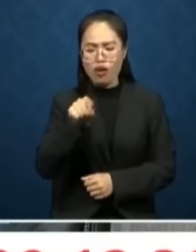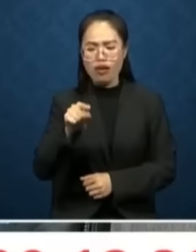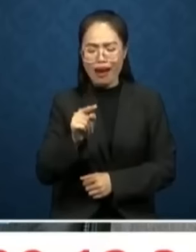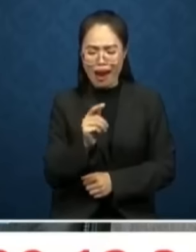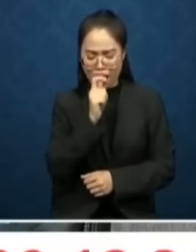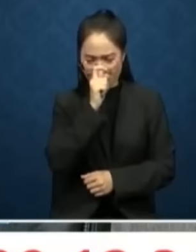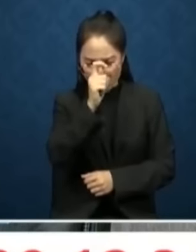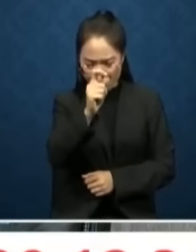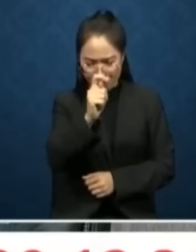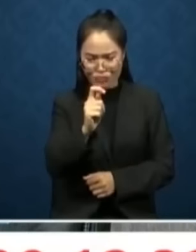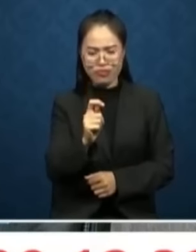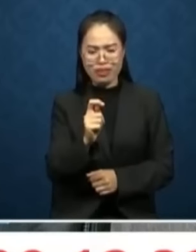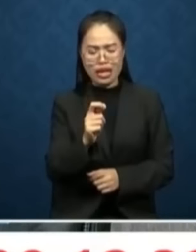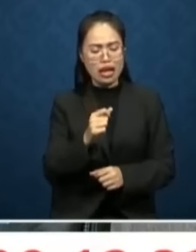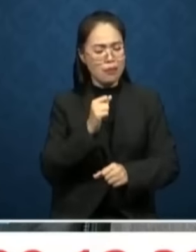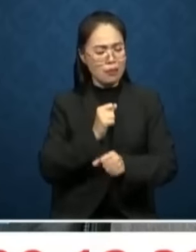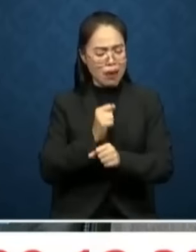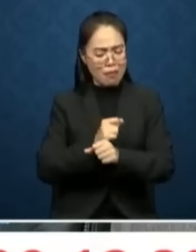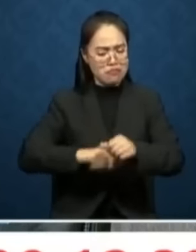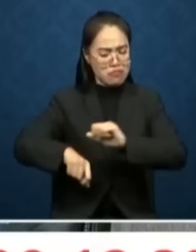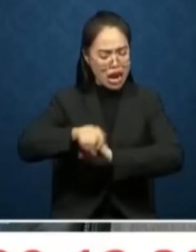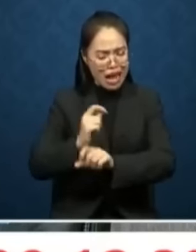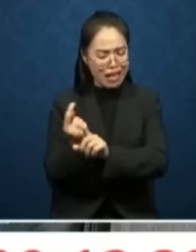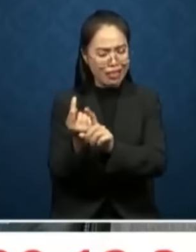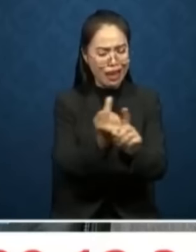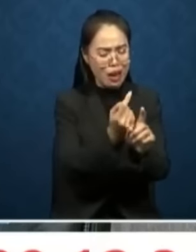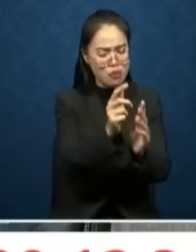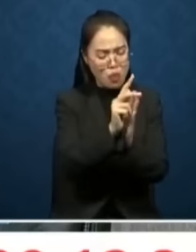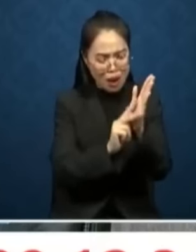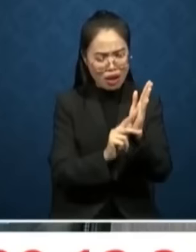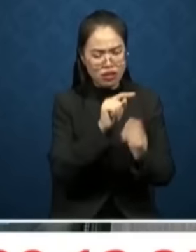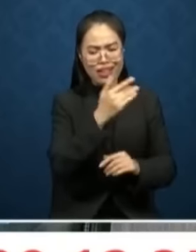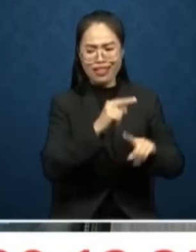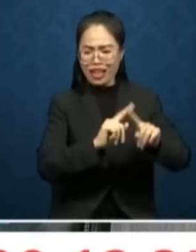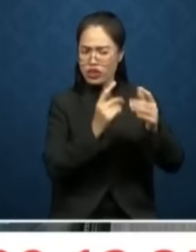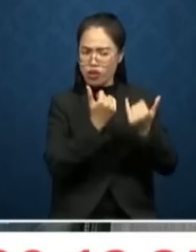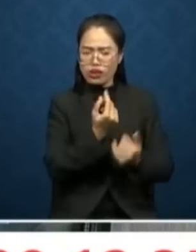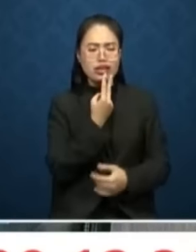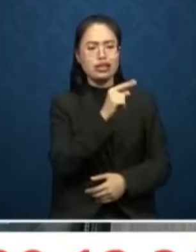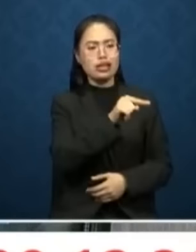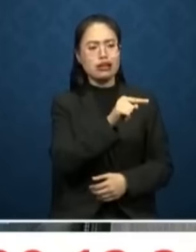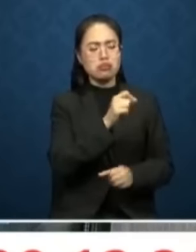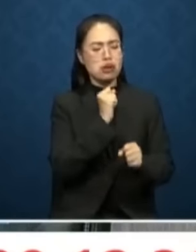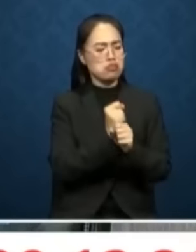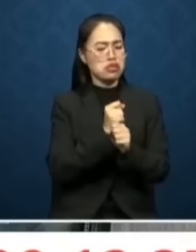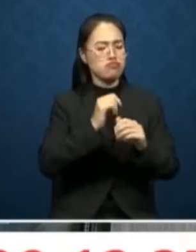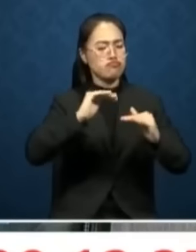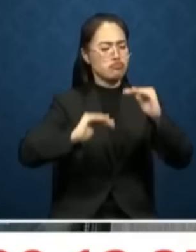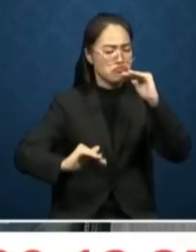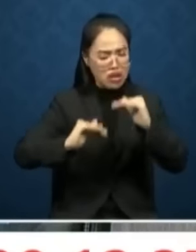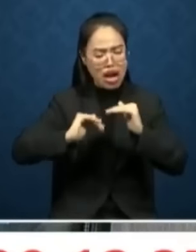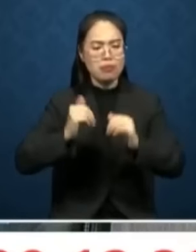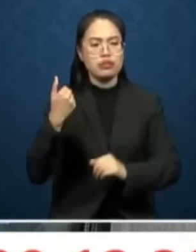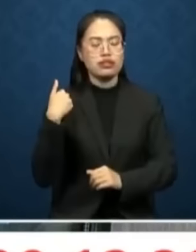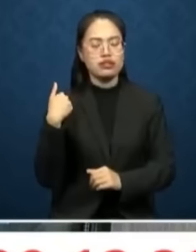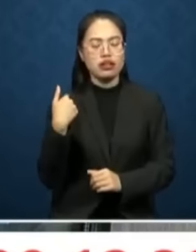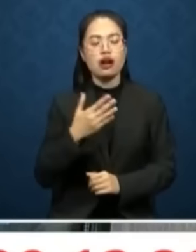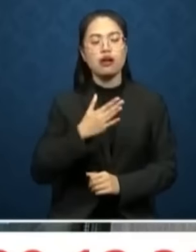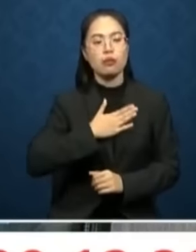ให้ยึดมั่นให้เป็นธรรมย้อนแย้งกับสิ่งที่เขาเห็นต่อหน้าต่อตาอยู่ตลอดเวลานะครับผมจะเล่าเรื่